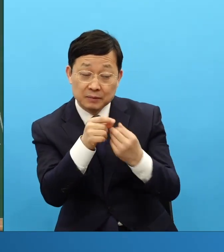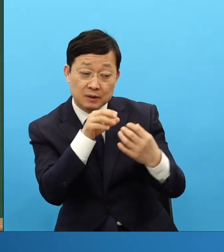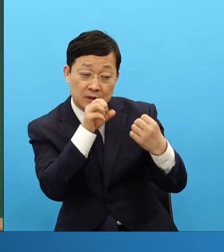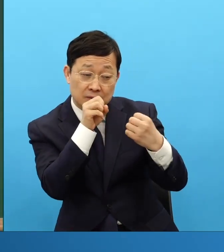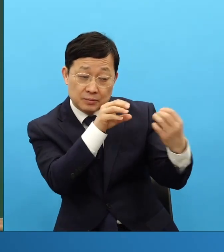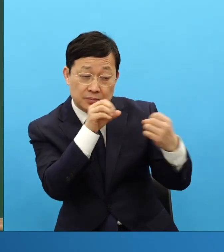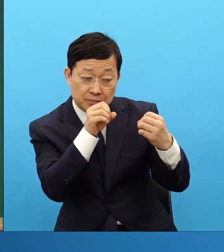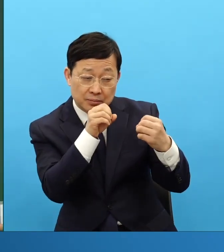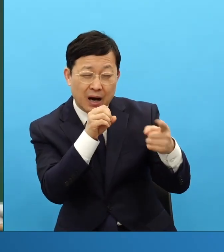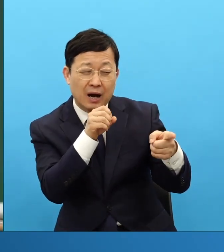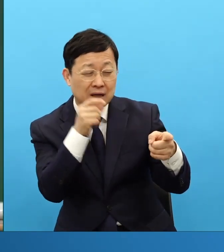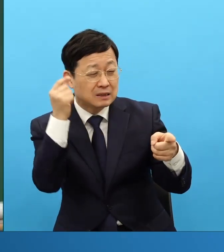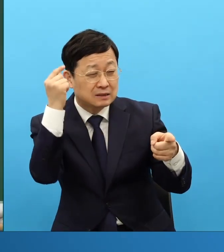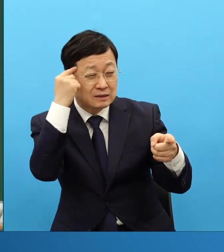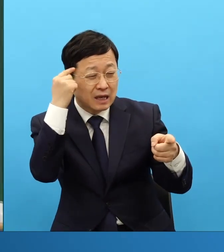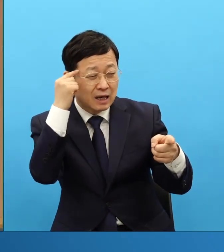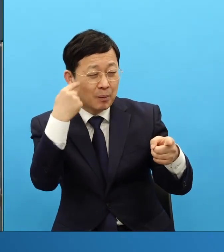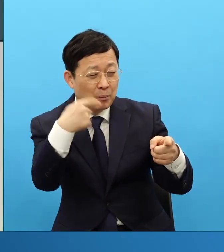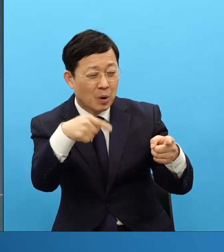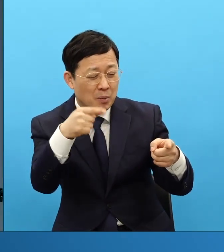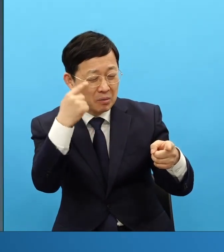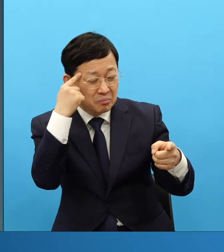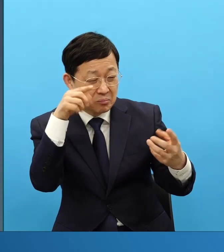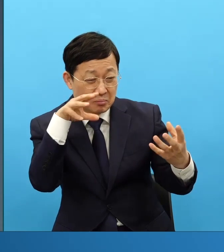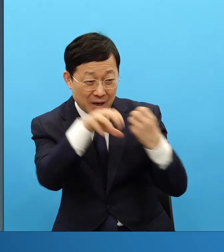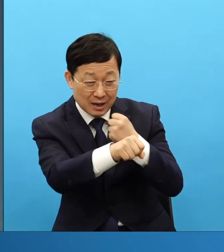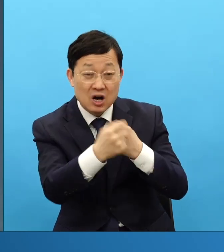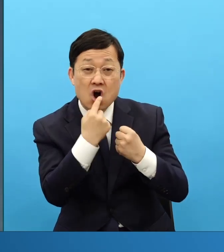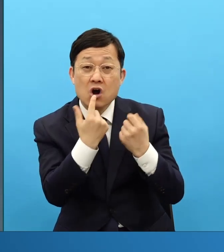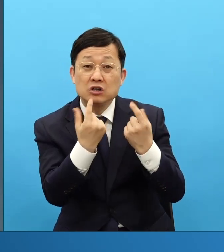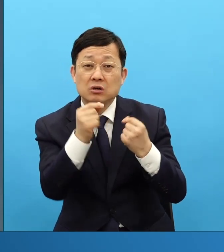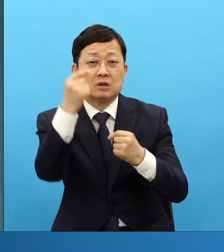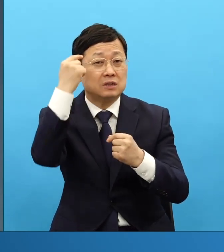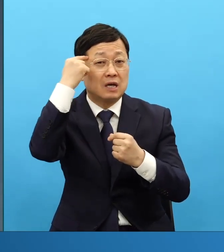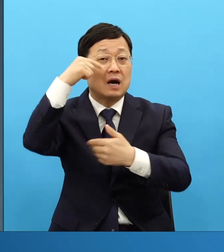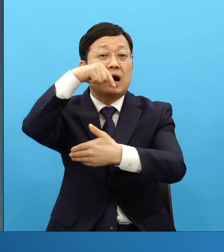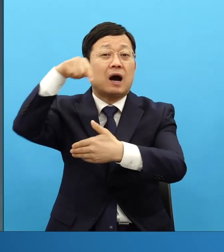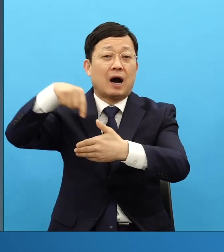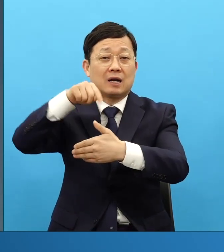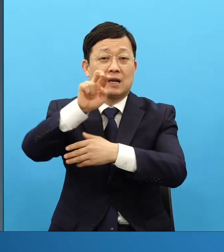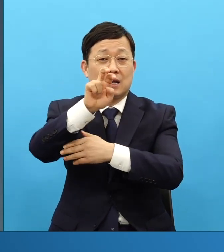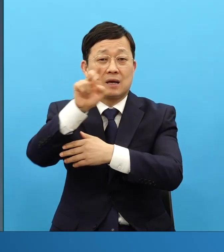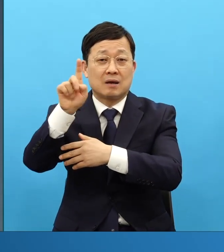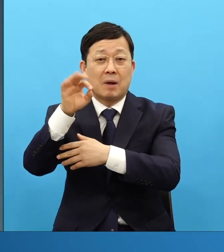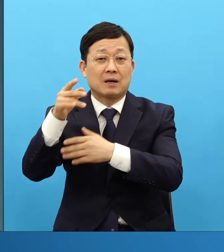thinking. 그만큼 응답 옵니다. It's to that extent that the answers come.